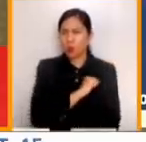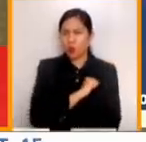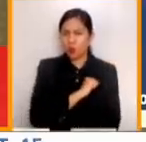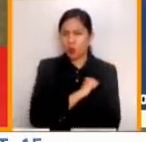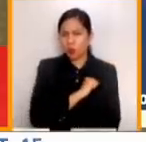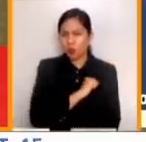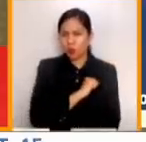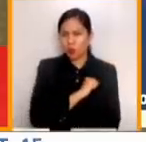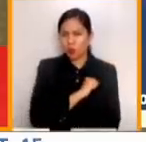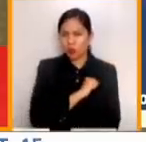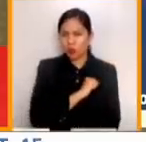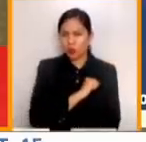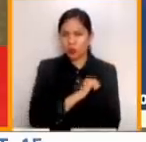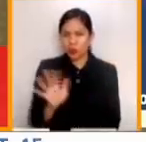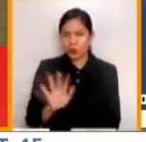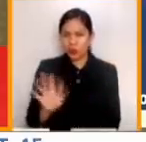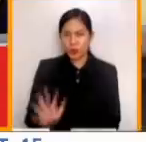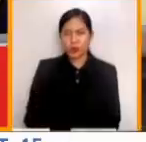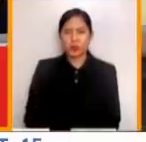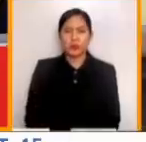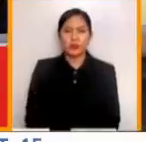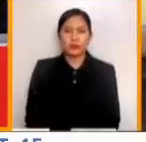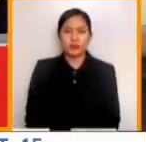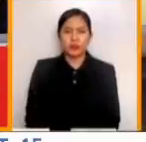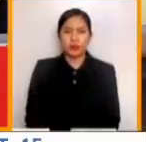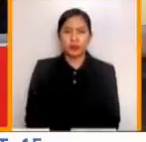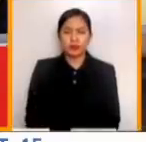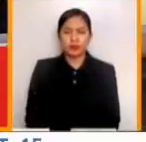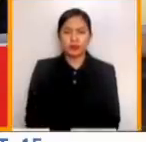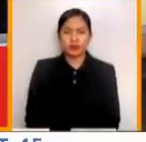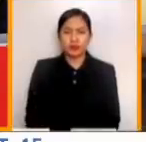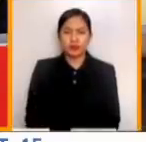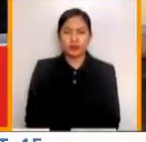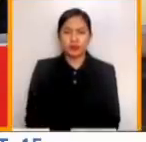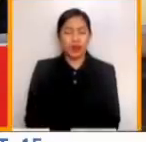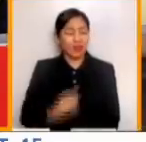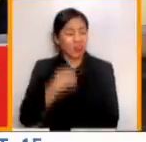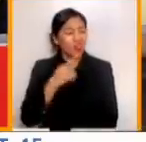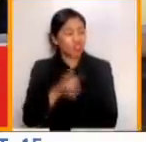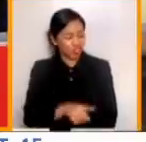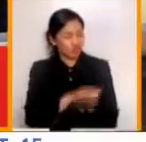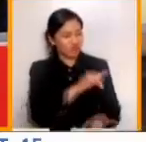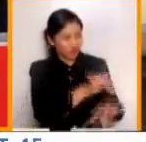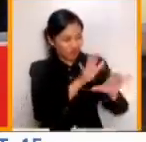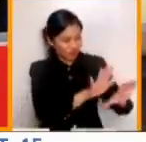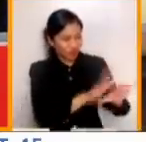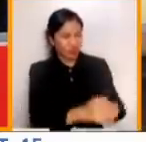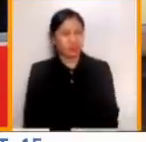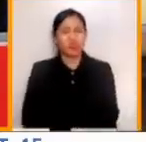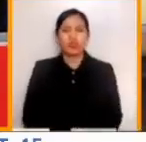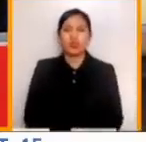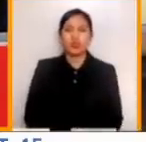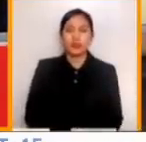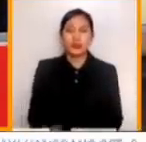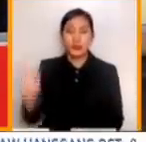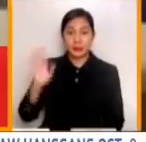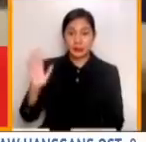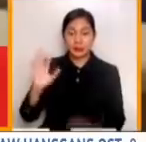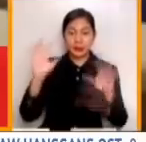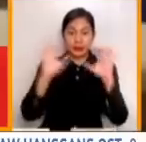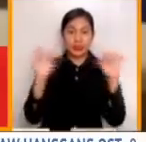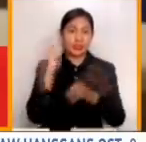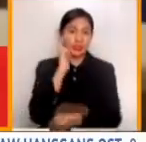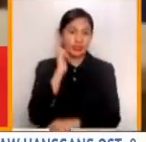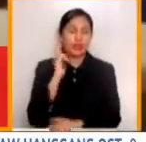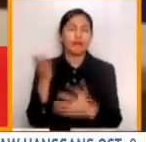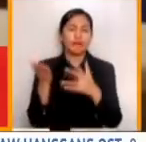My order is you stay put. Naon na rito, sinabi ng Pangulo na sasampahanan niya na reklamong malversation si Gordon sa korte